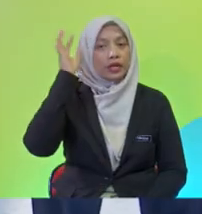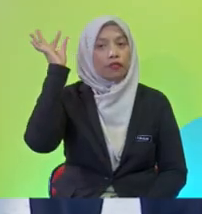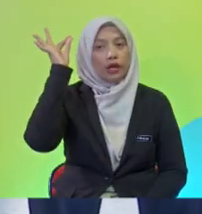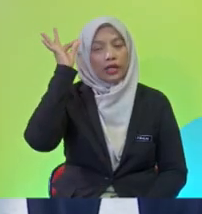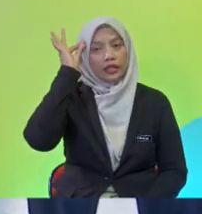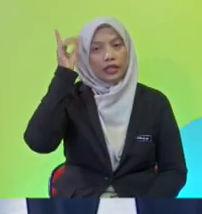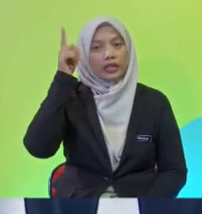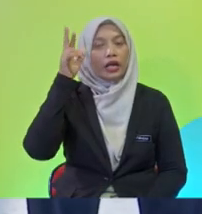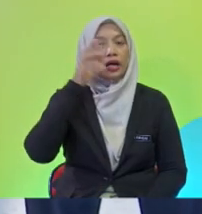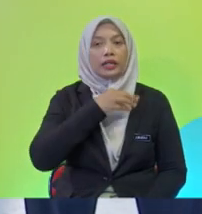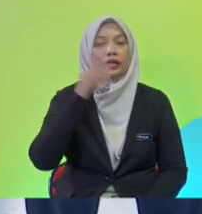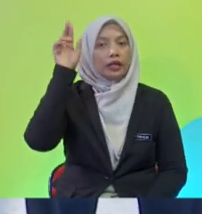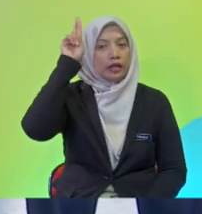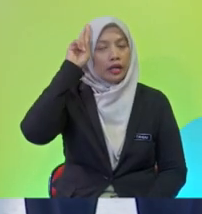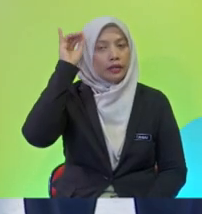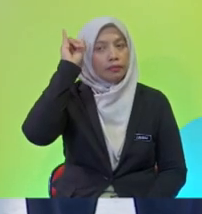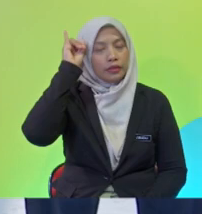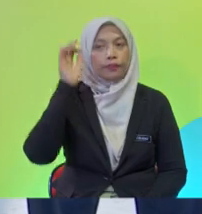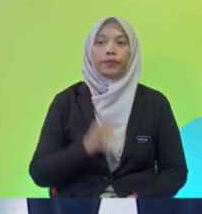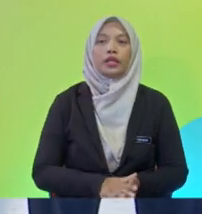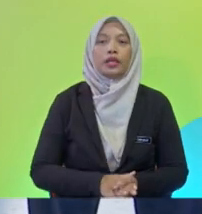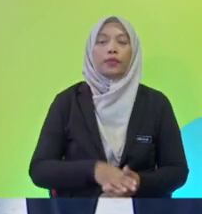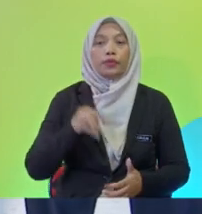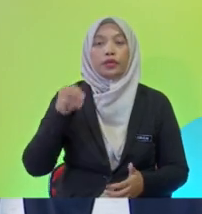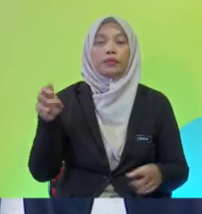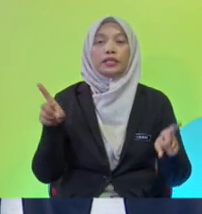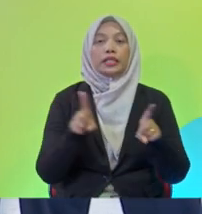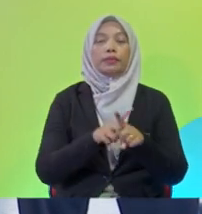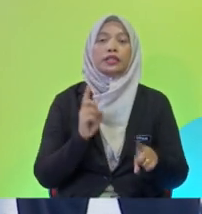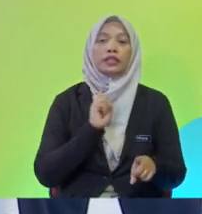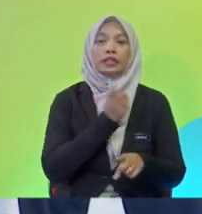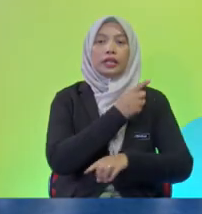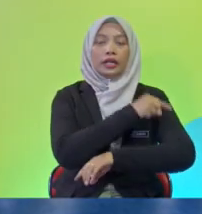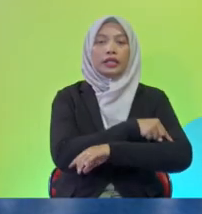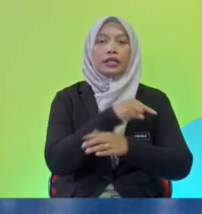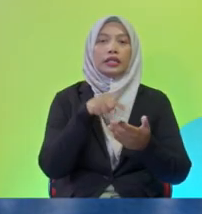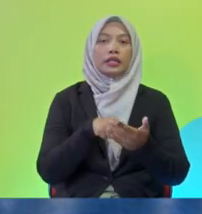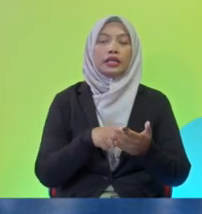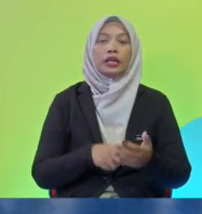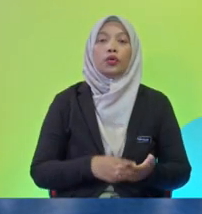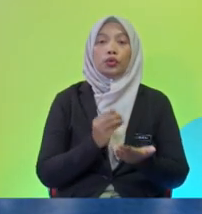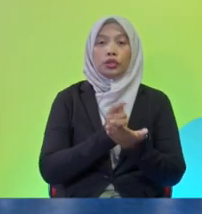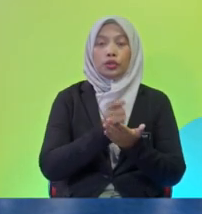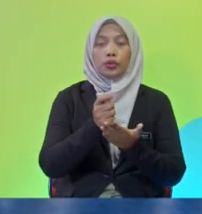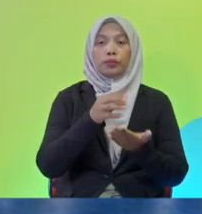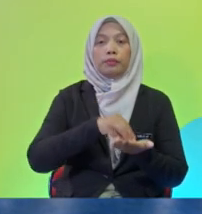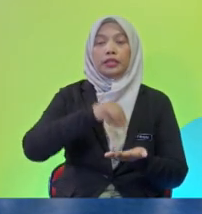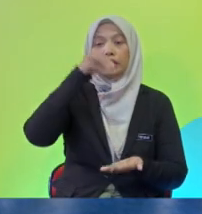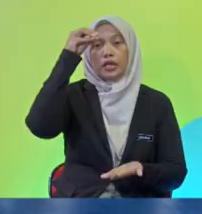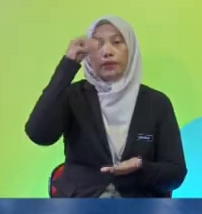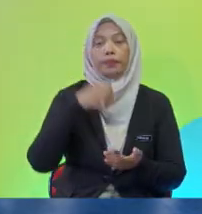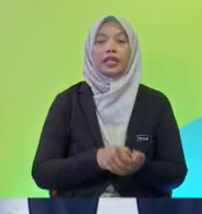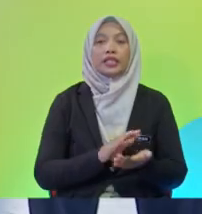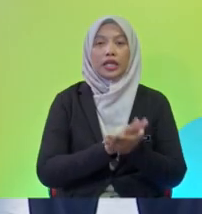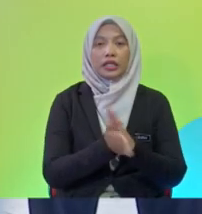dan juga Raimi. Okey. Jadi ini murid-murid yang akan bersama dengan kita pada hari ini, cikgu. Ya, untuk kita meneruskan pembelajaran kita. Okey, baik. Okay.